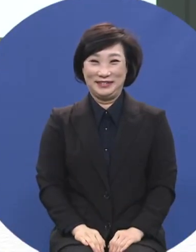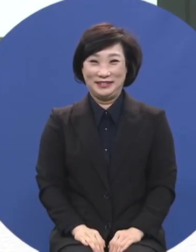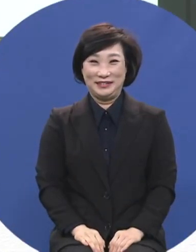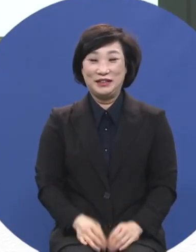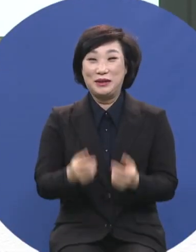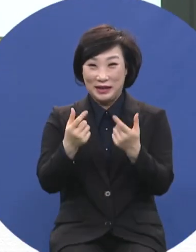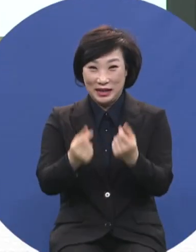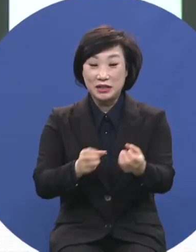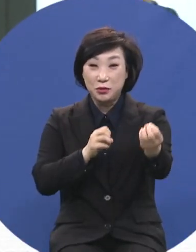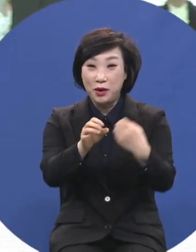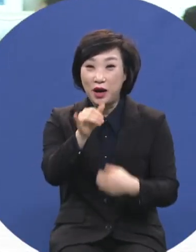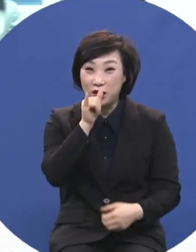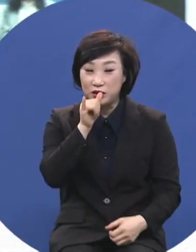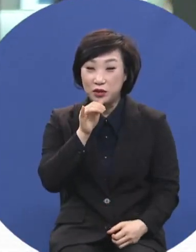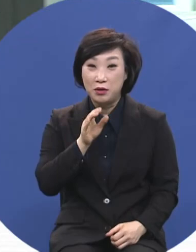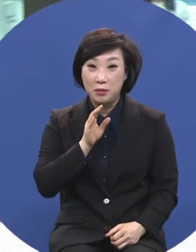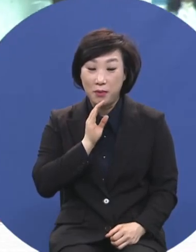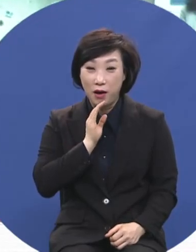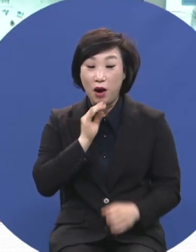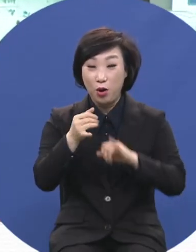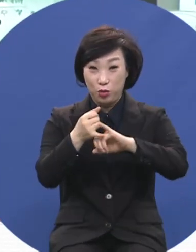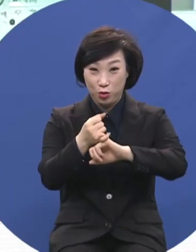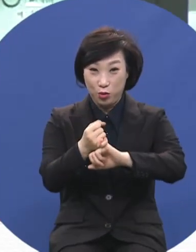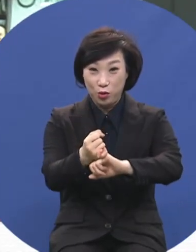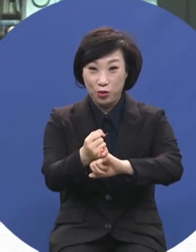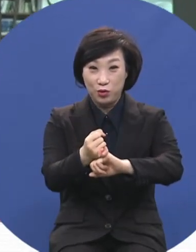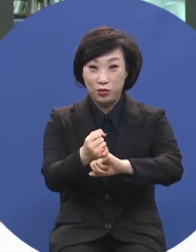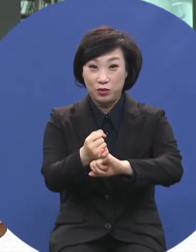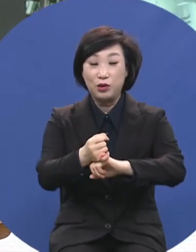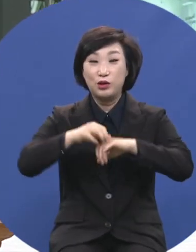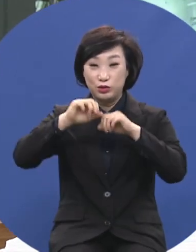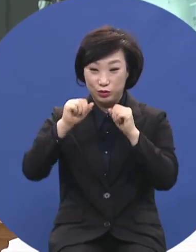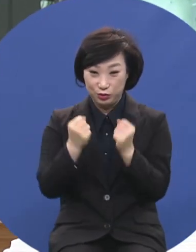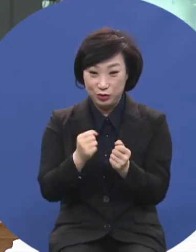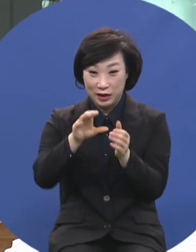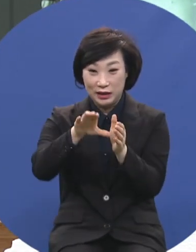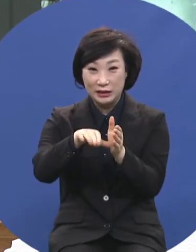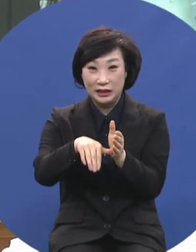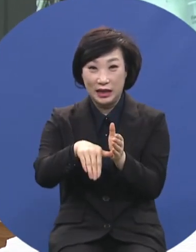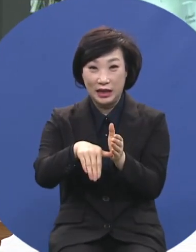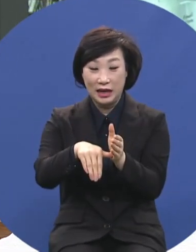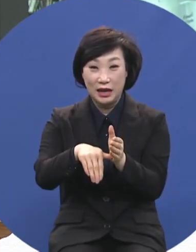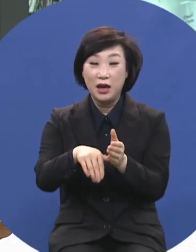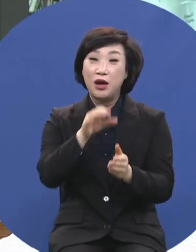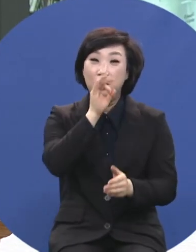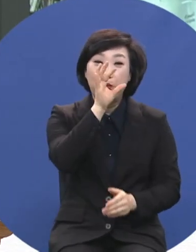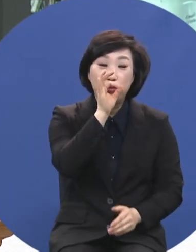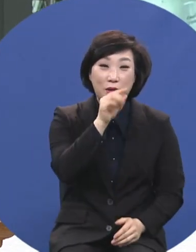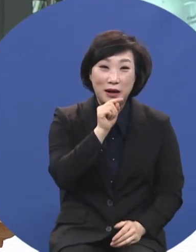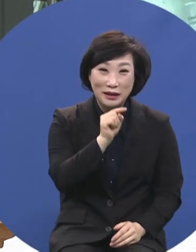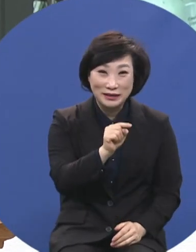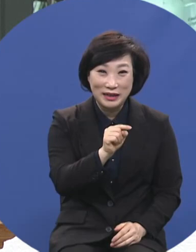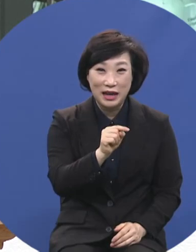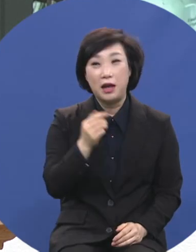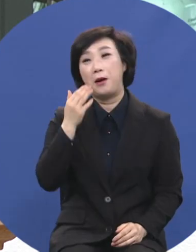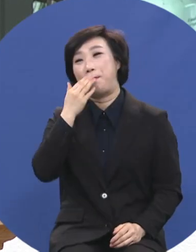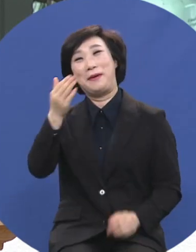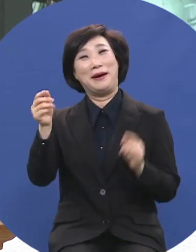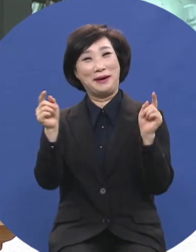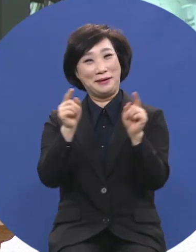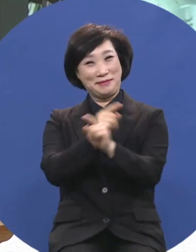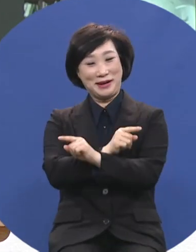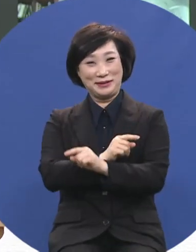이렇게 화답하는 데는 반드시 순종할 때는 불가능이 가능케